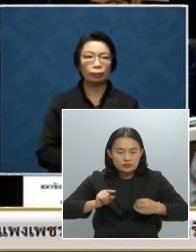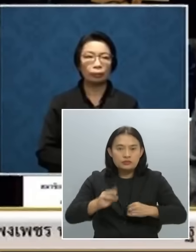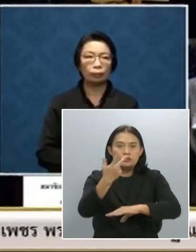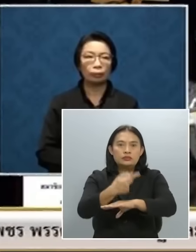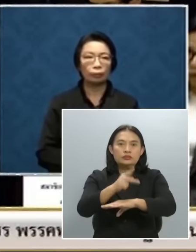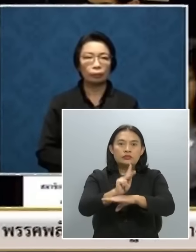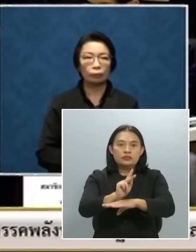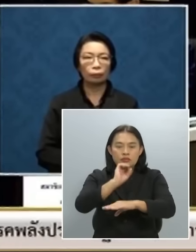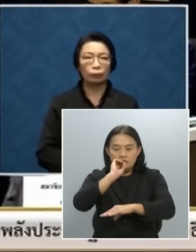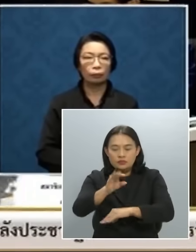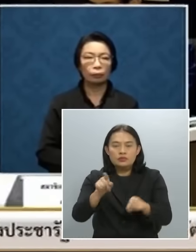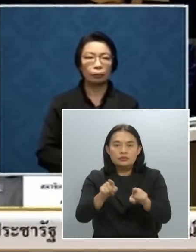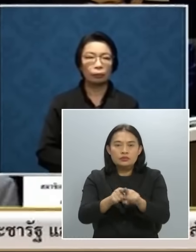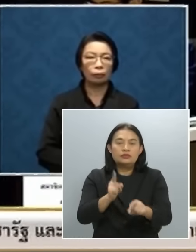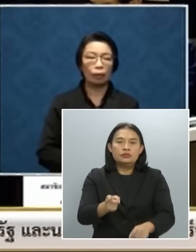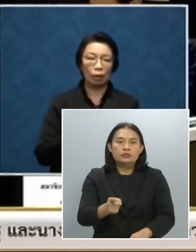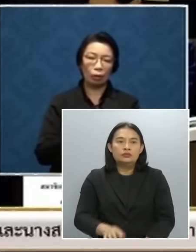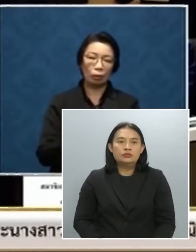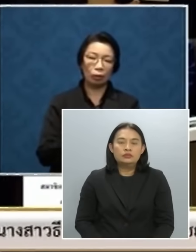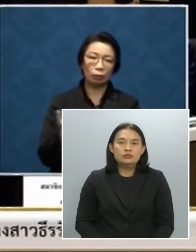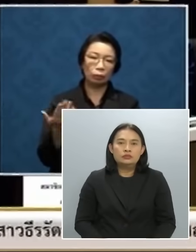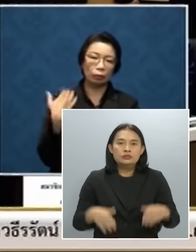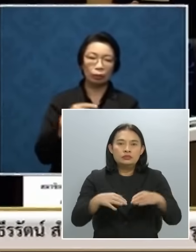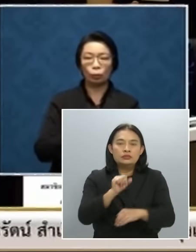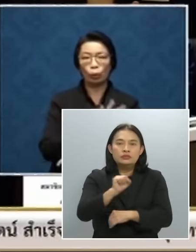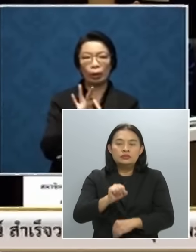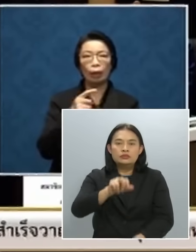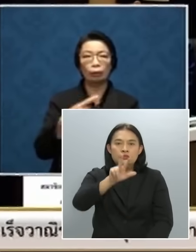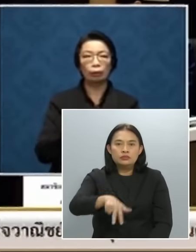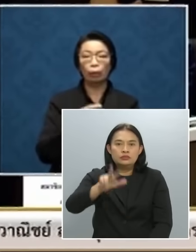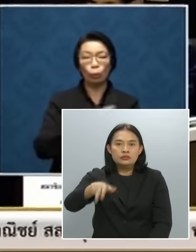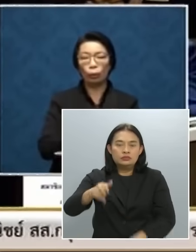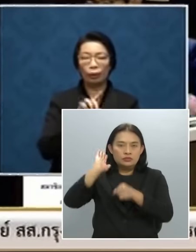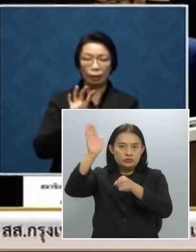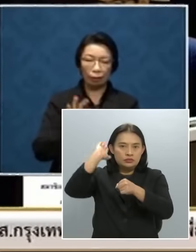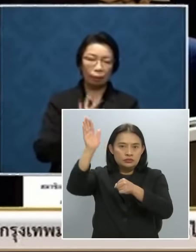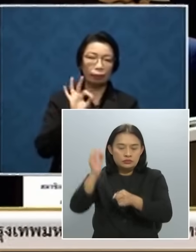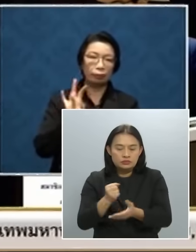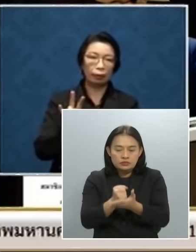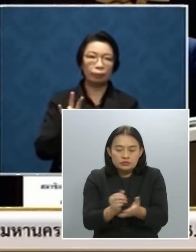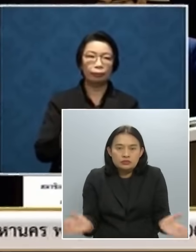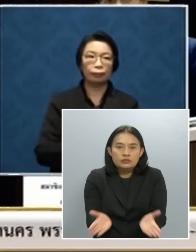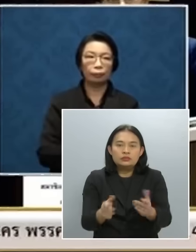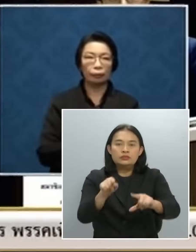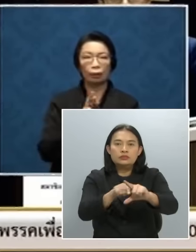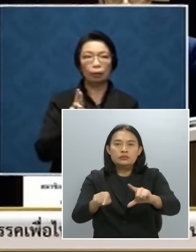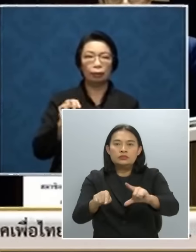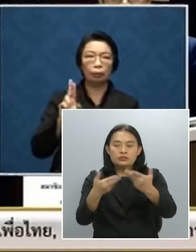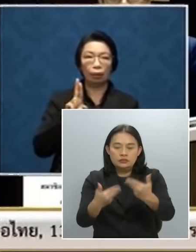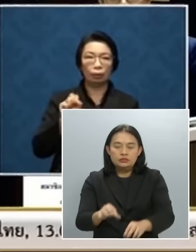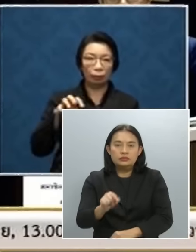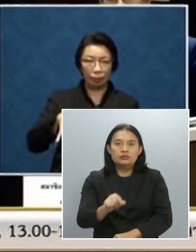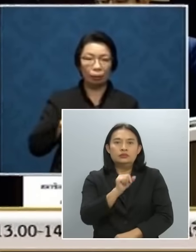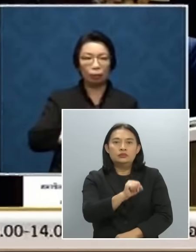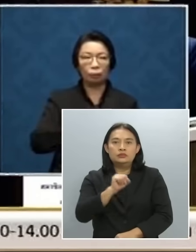ยืนยันเหมือนเดิมจนกระทั่งส.สพรรคเพื่อไทยเนี่ยลุกขึ้นมาอภิปรายสนับสนุนพรรคก้าวไกลแล้วต่อมาก็มีสมาชิก